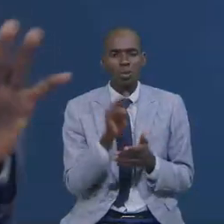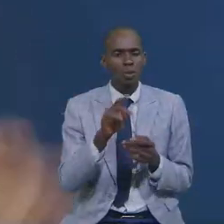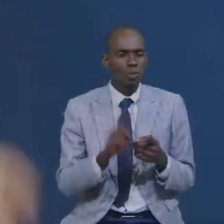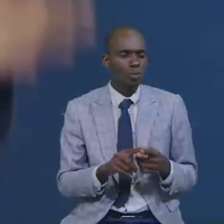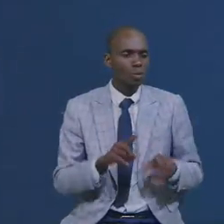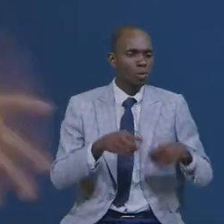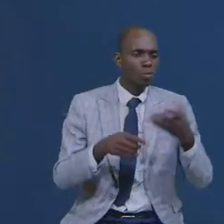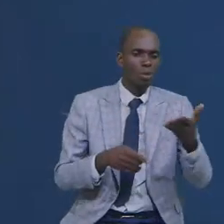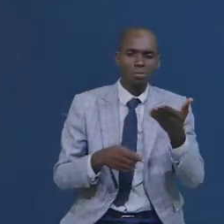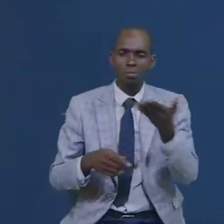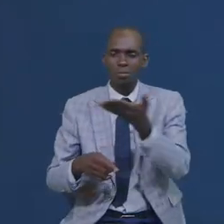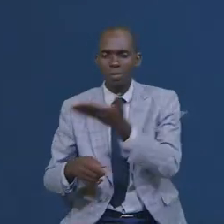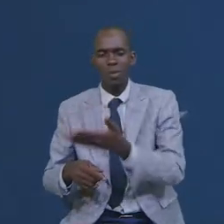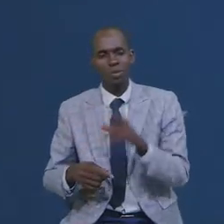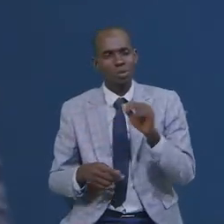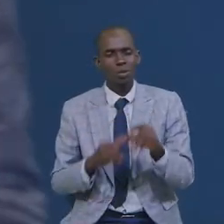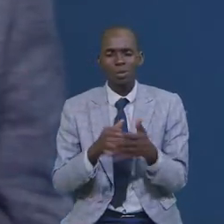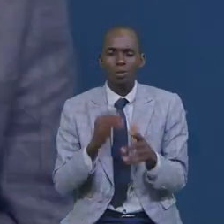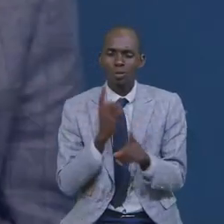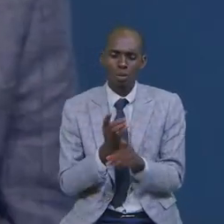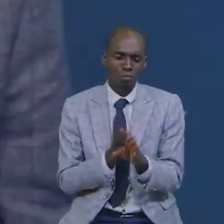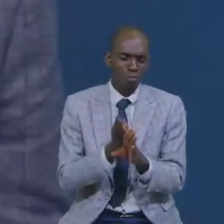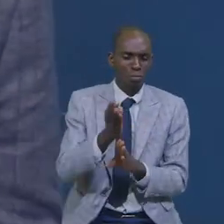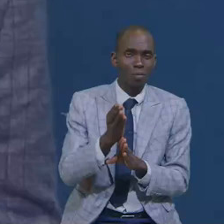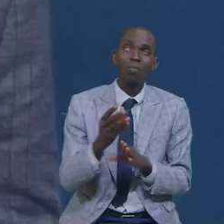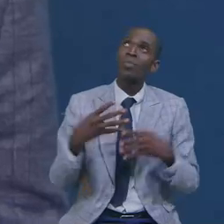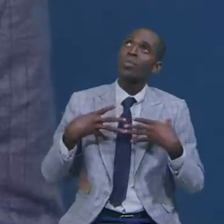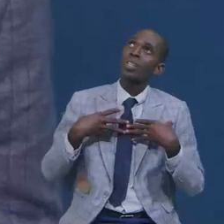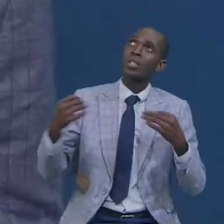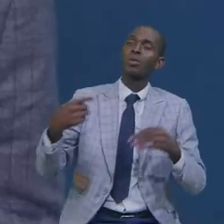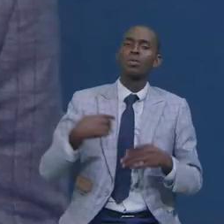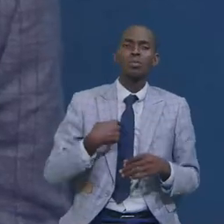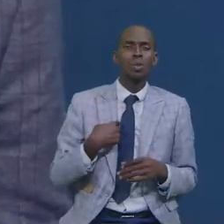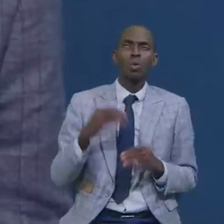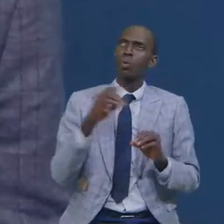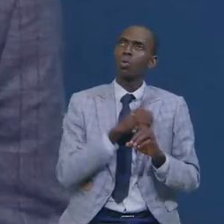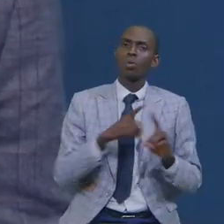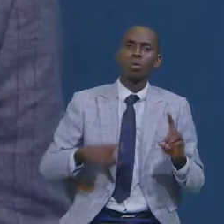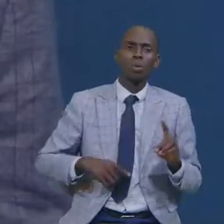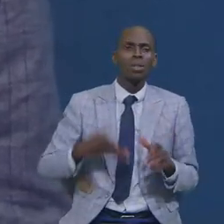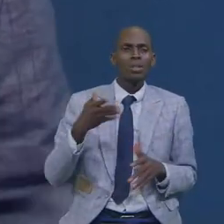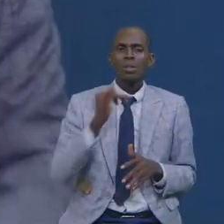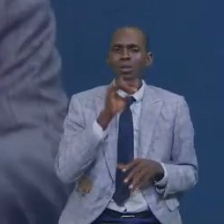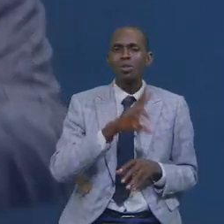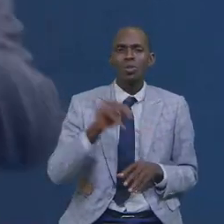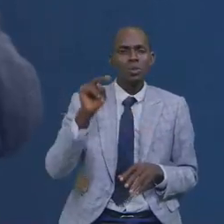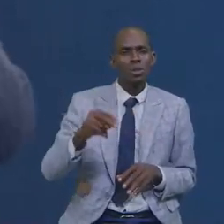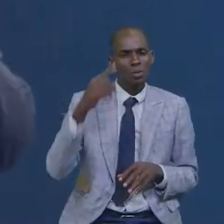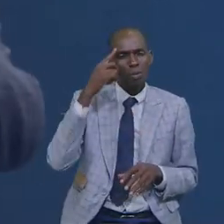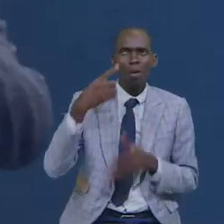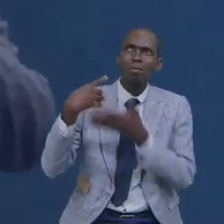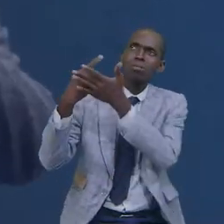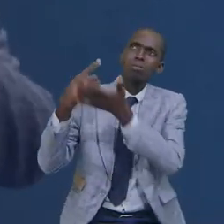qu'il faut aller passer par la directe guéris-moi il n'y a pas de barricades il